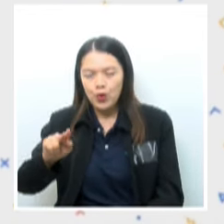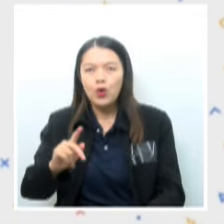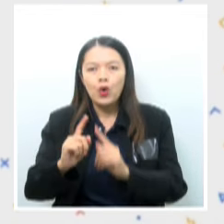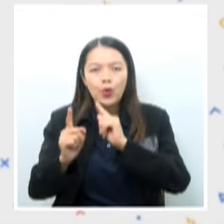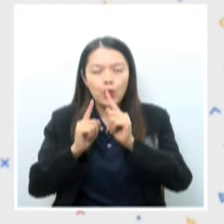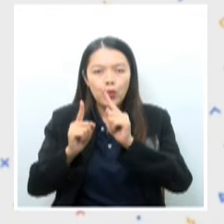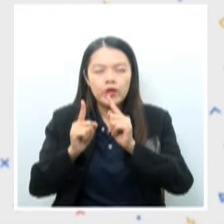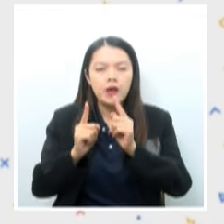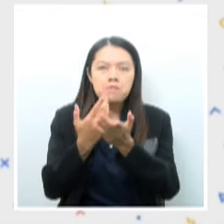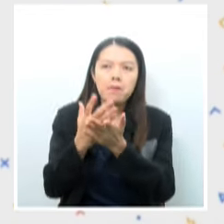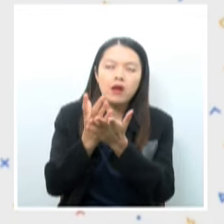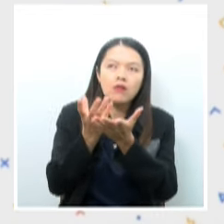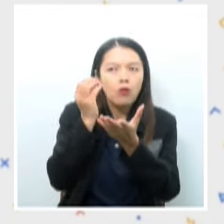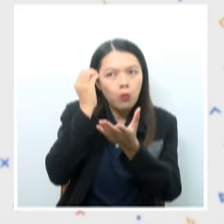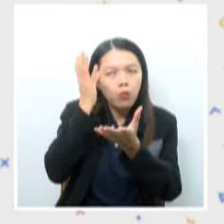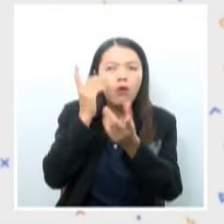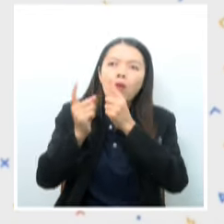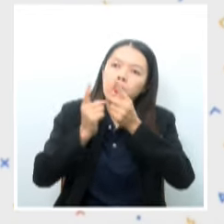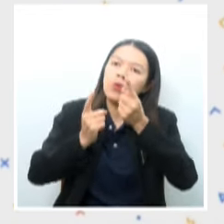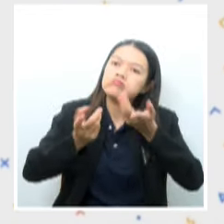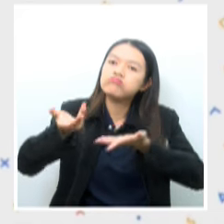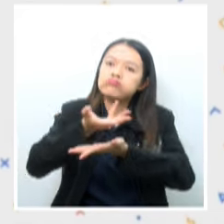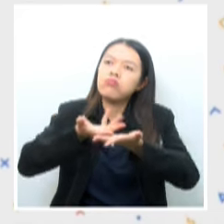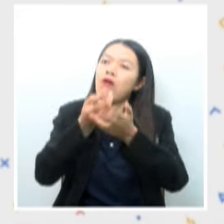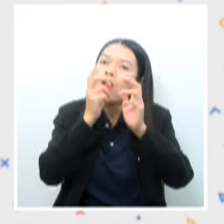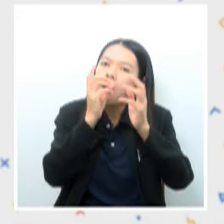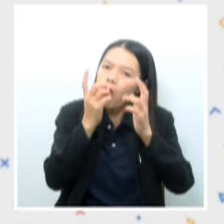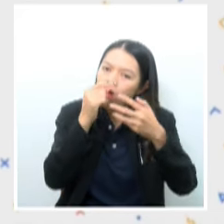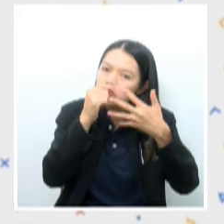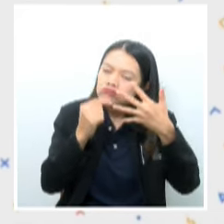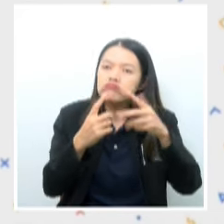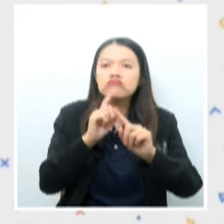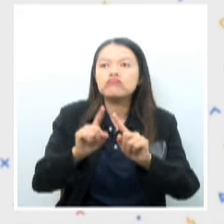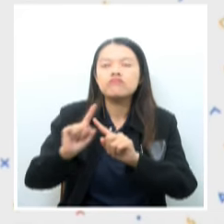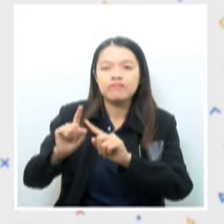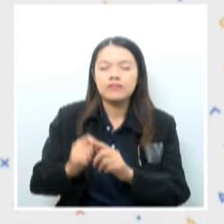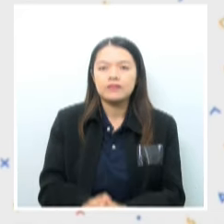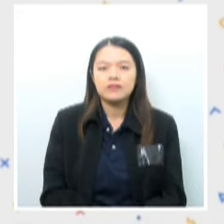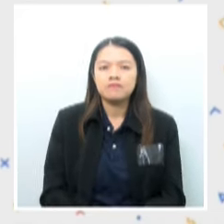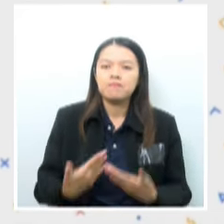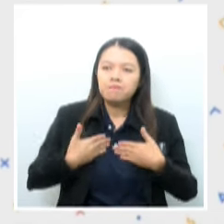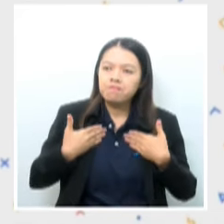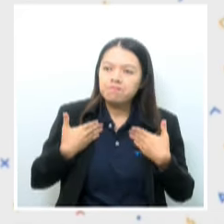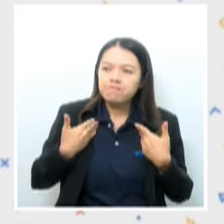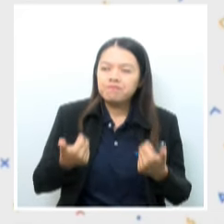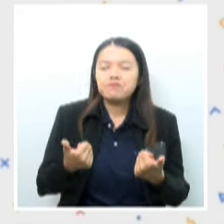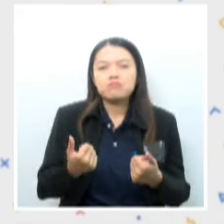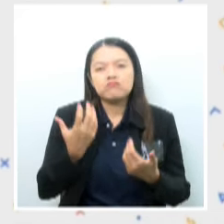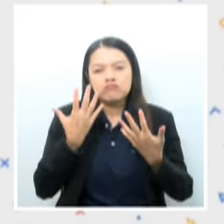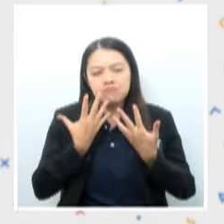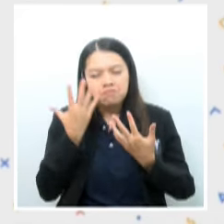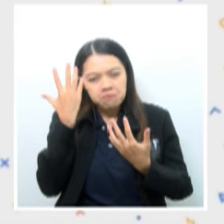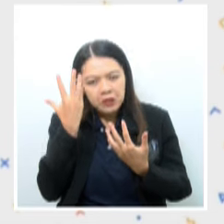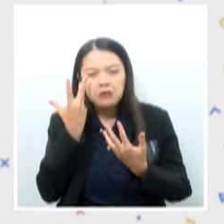าแบ่งปันแบ่งเบาหรือพูดคุยเรื่องต่างๆนะครับที่เป็นเรื่องมีความสุขเรื่องความทุกข์ของคุณ